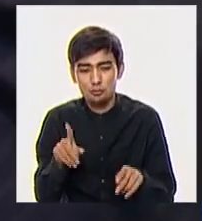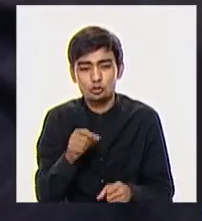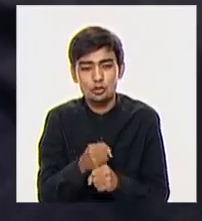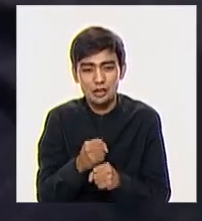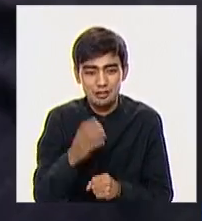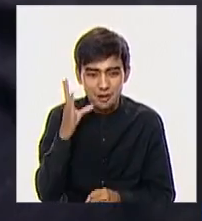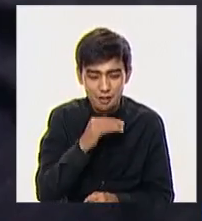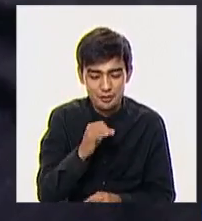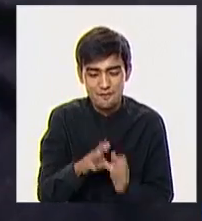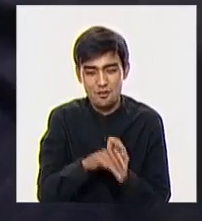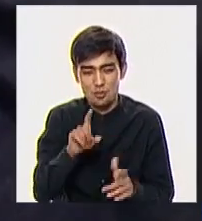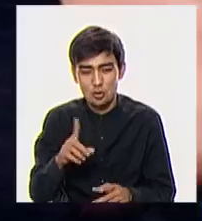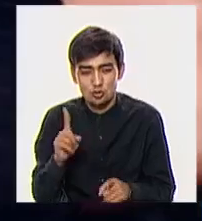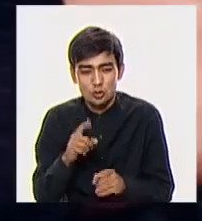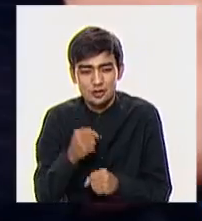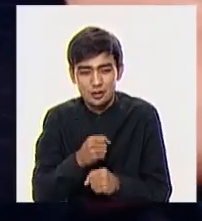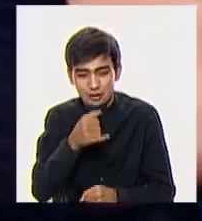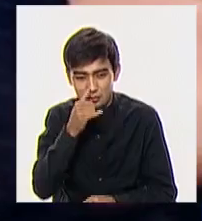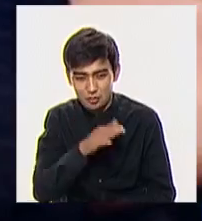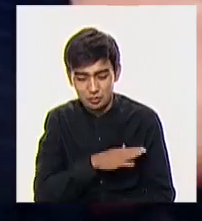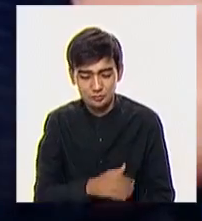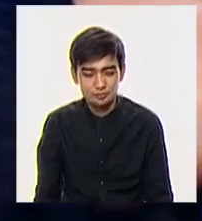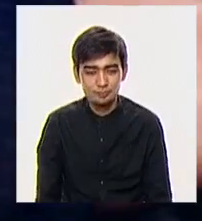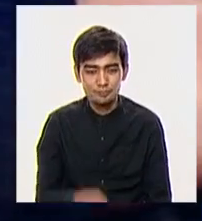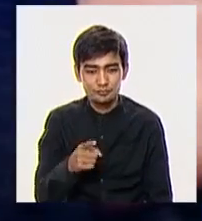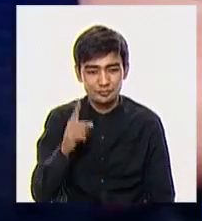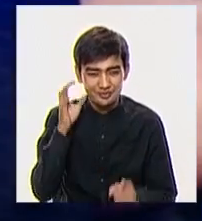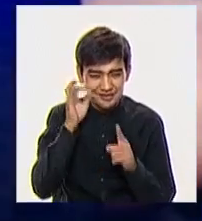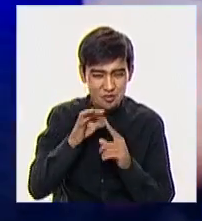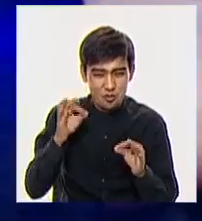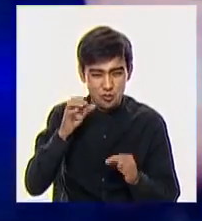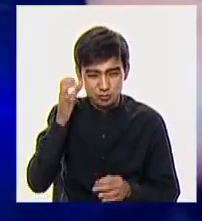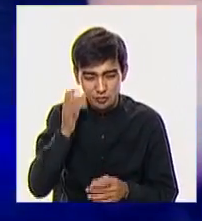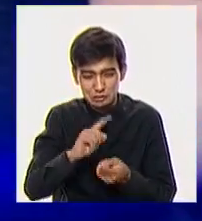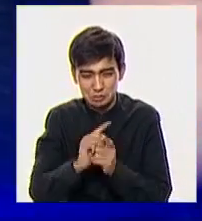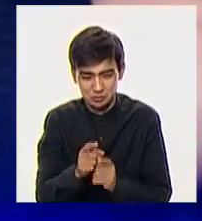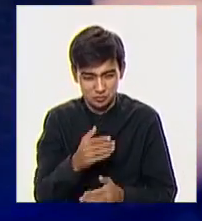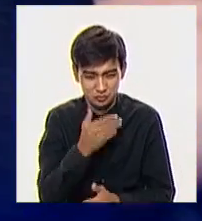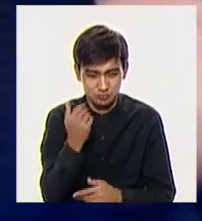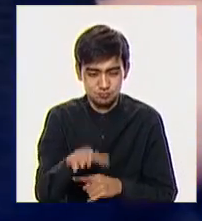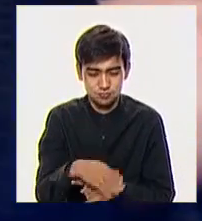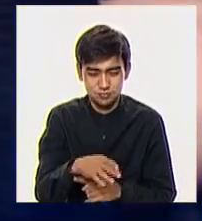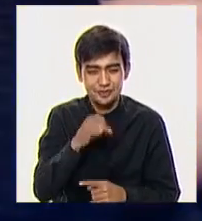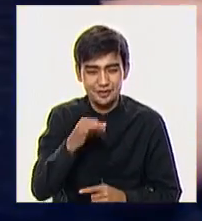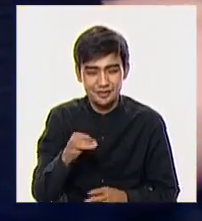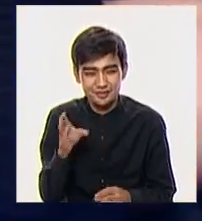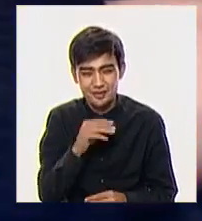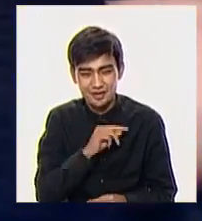не істей алмады деген сұрақ. Стратегиялық бір өзгерісі әкелген жоқ бұл парламент. Себебі